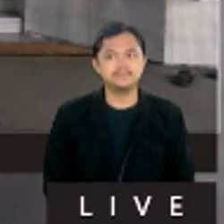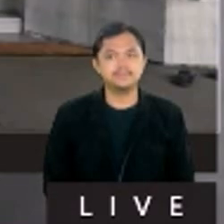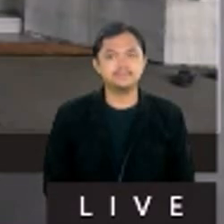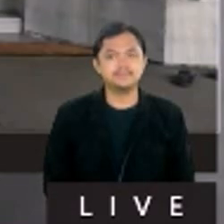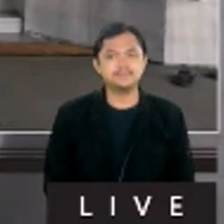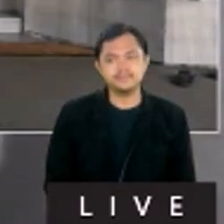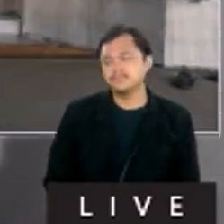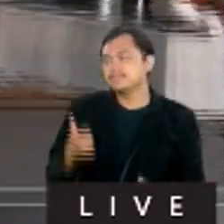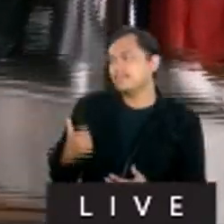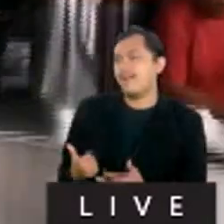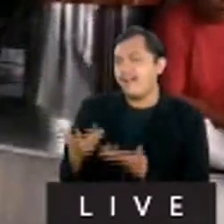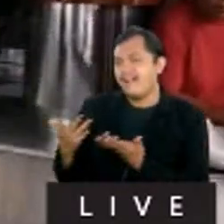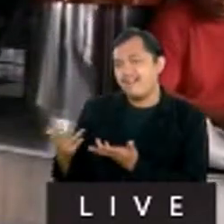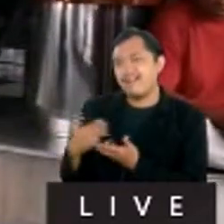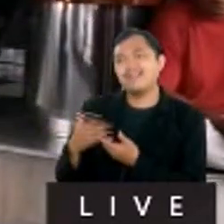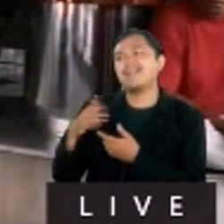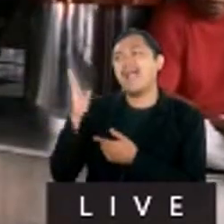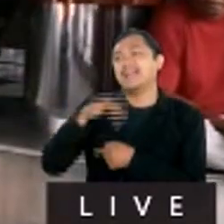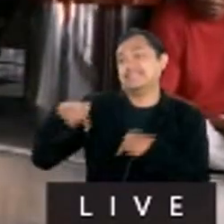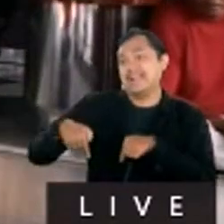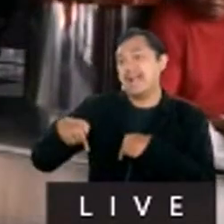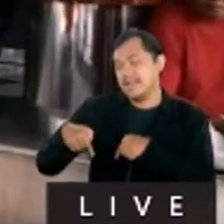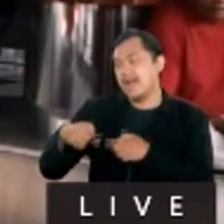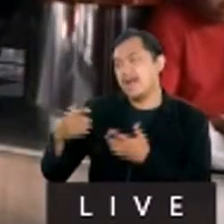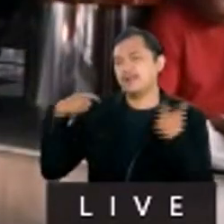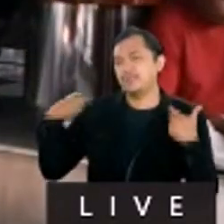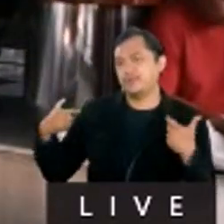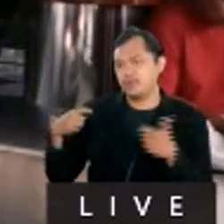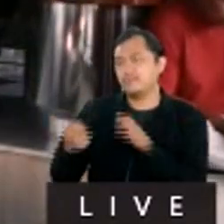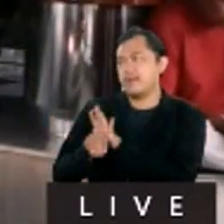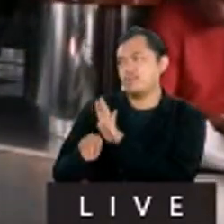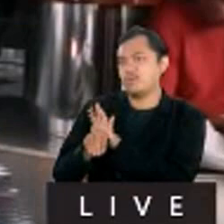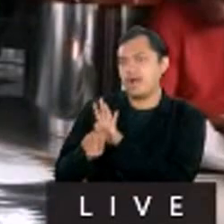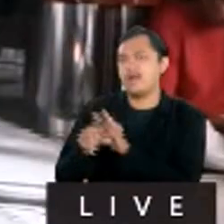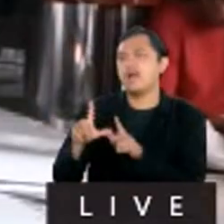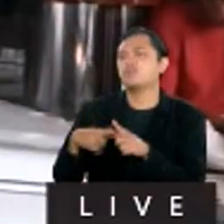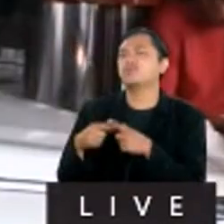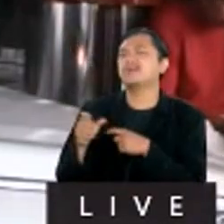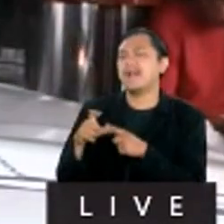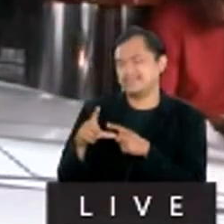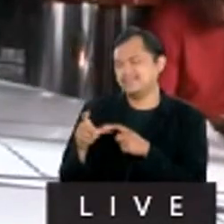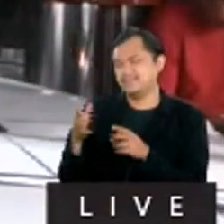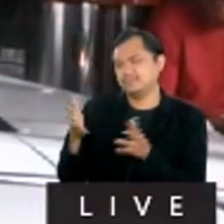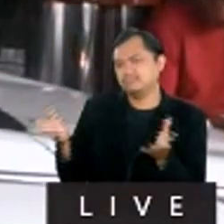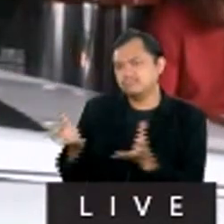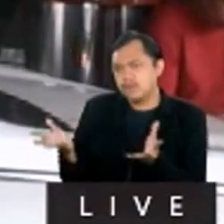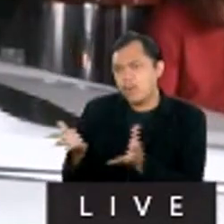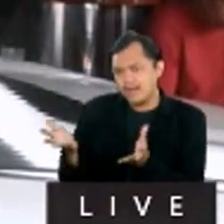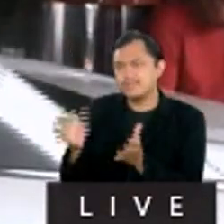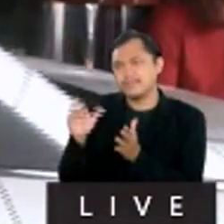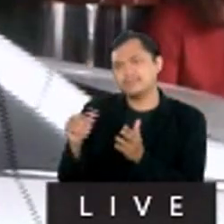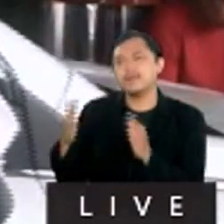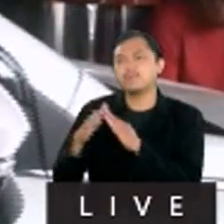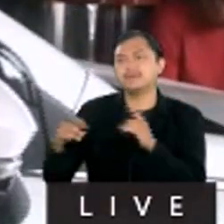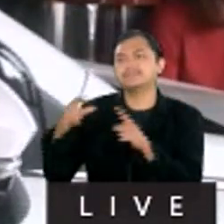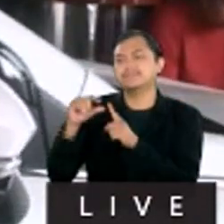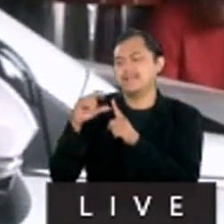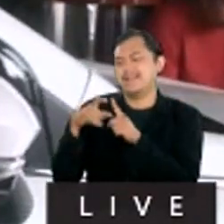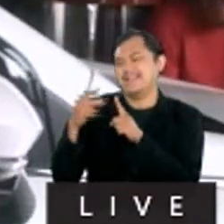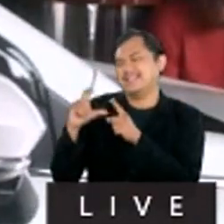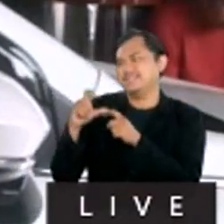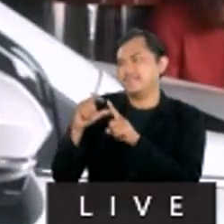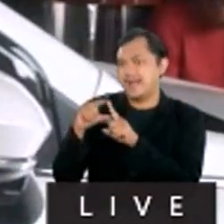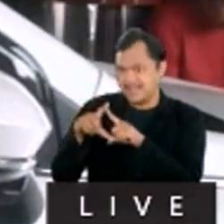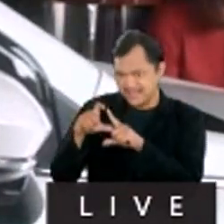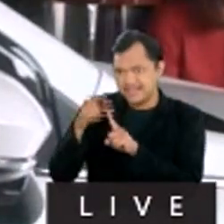Ya, Rolando, betul sekali. Saat ini Gubernur Papua Lukas NMB masih menjalani perawatan di Pavilion Kartika RSPAD Gatot Subroto. Sekitar setengah jam